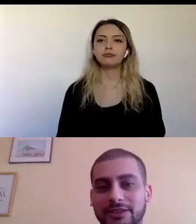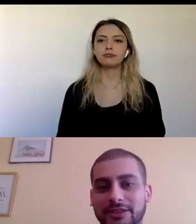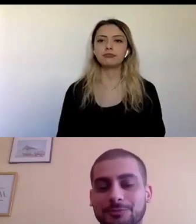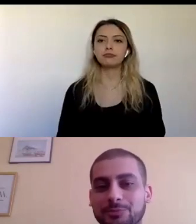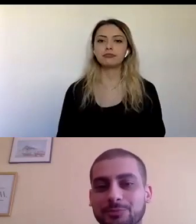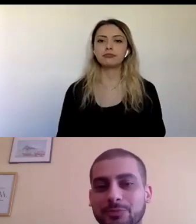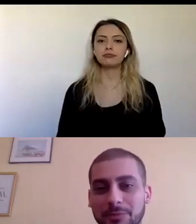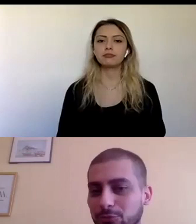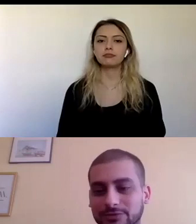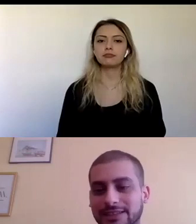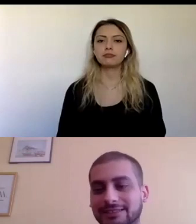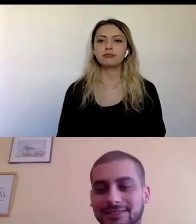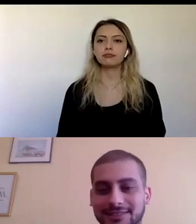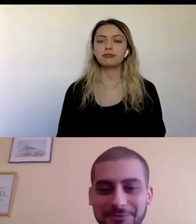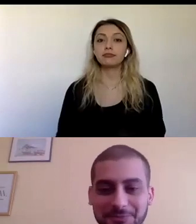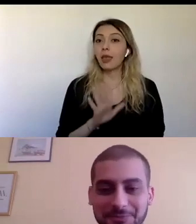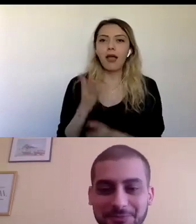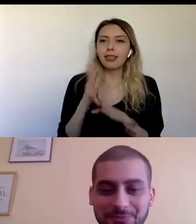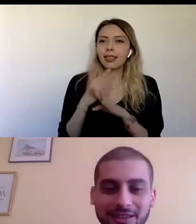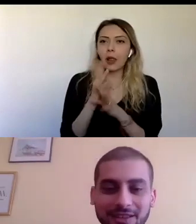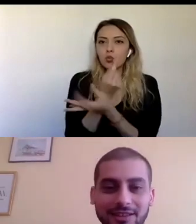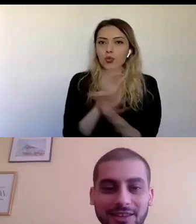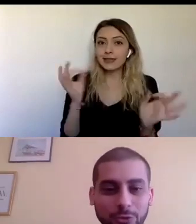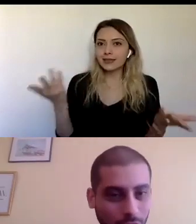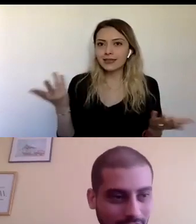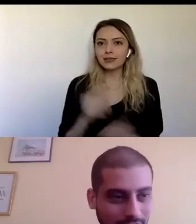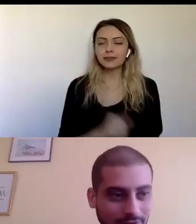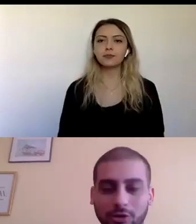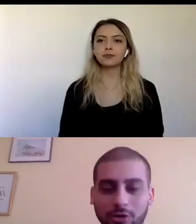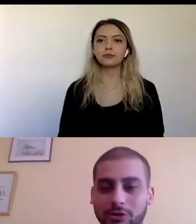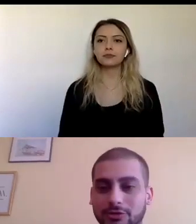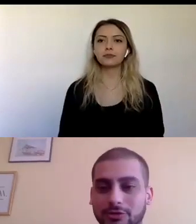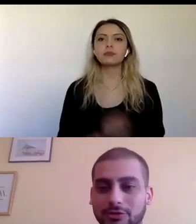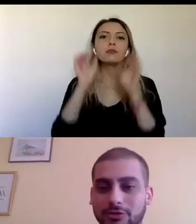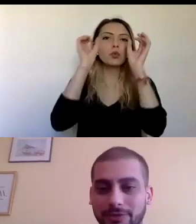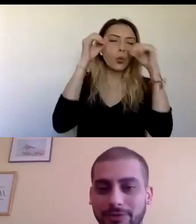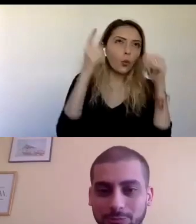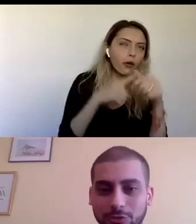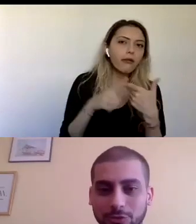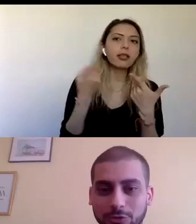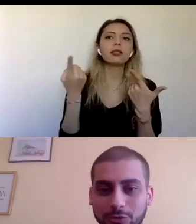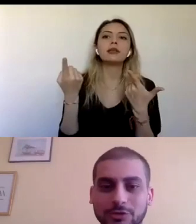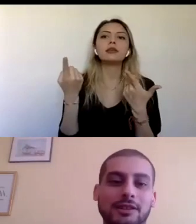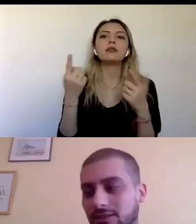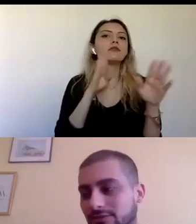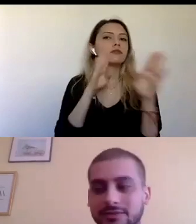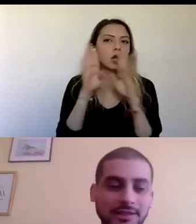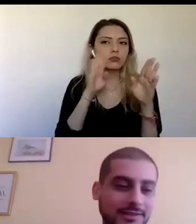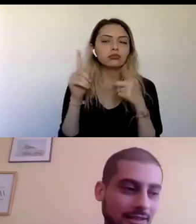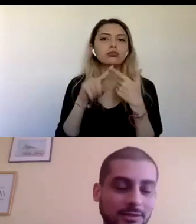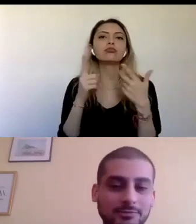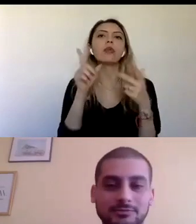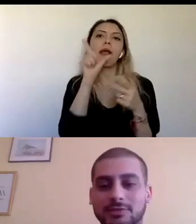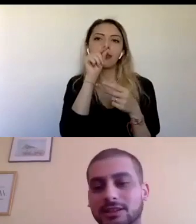hizmet veriyor. Peki bu neden sizce? Google olsun, Facebook,